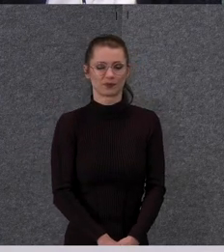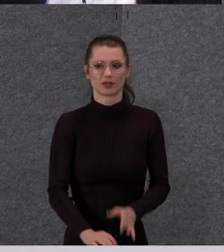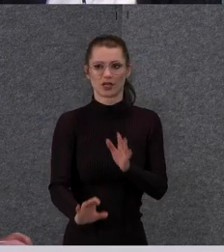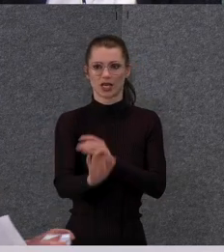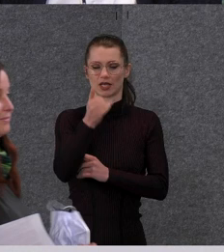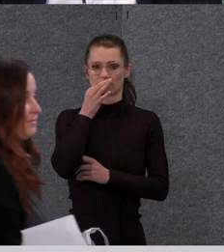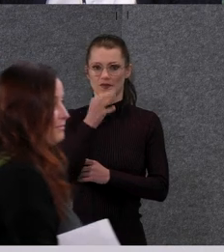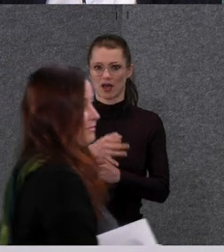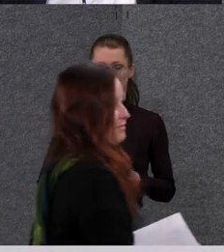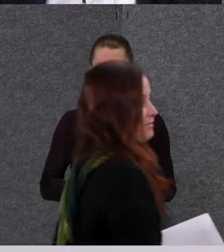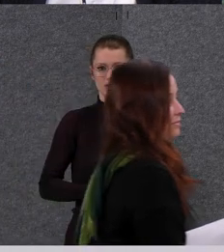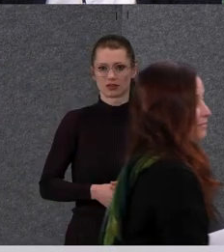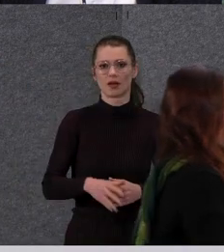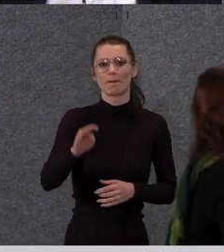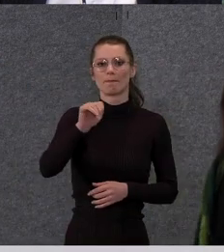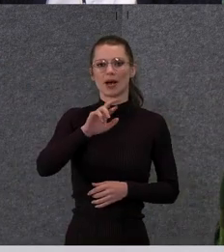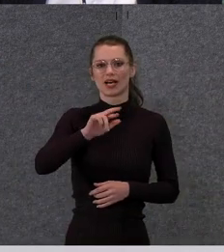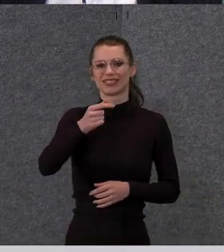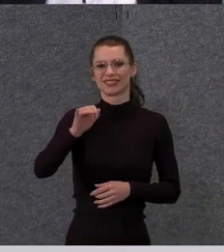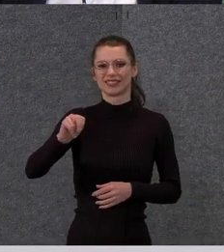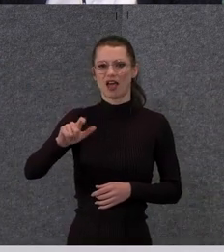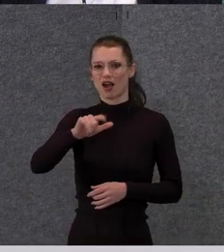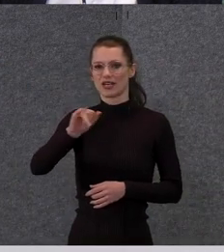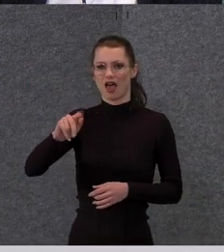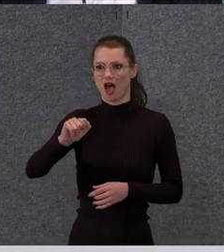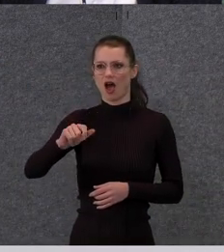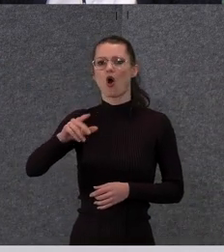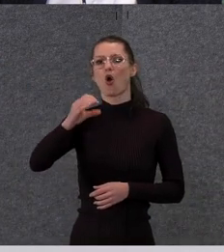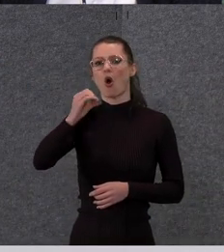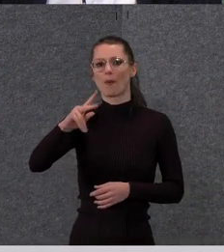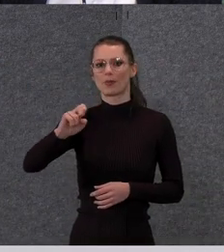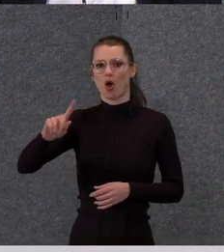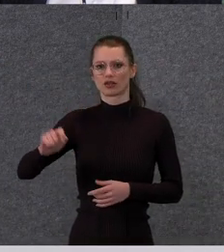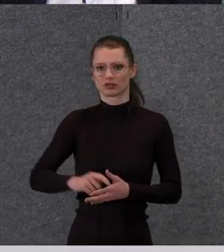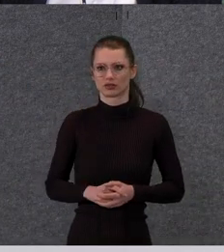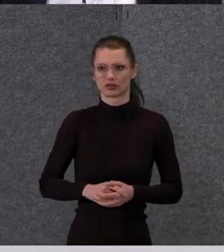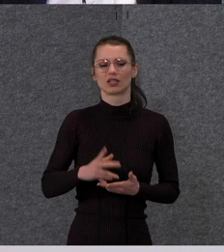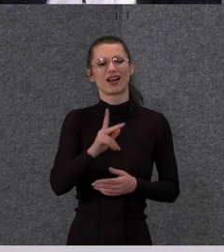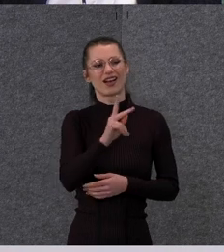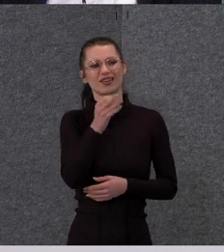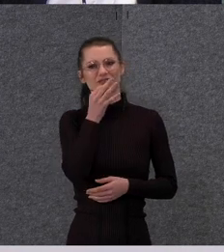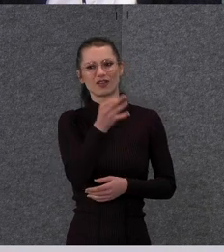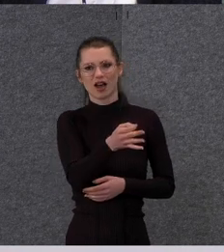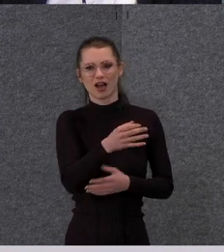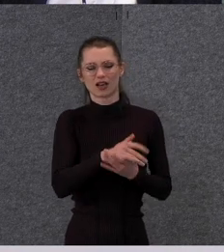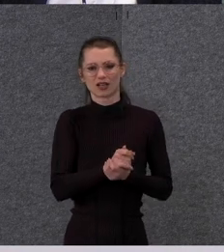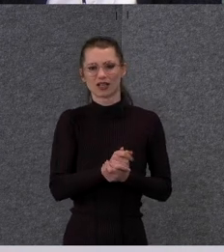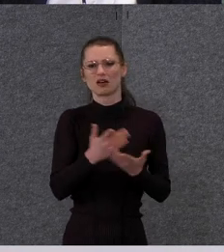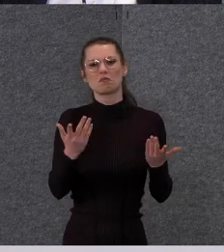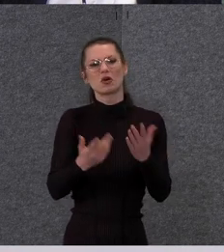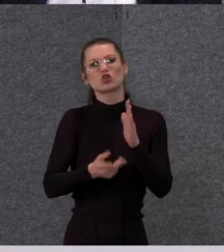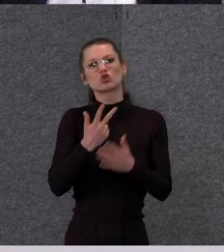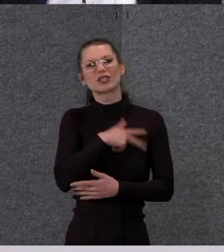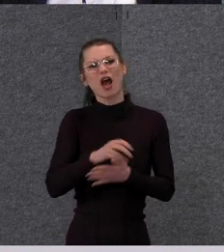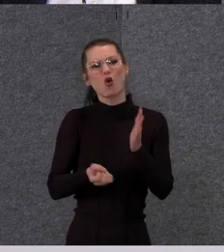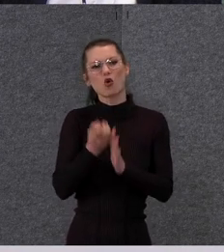erste Frage kommt von Martina Lella-Oblong. Katrin, was sind für dich die zentralen Punkte einer sozialökologischen Transformation